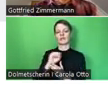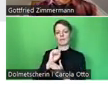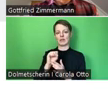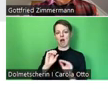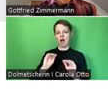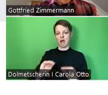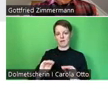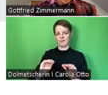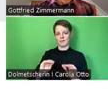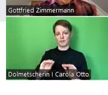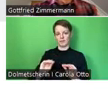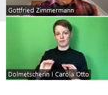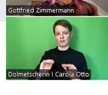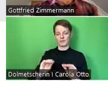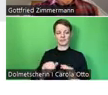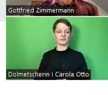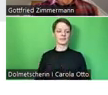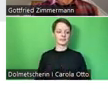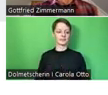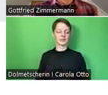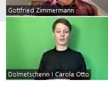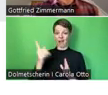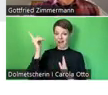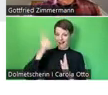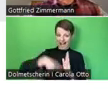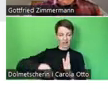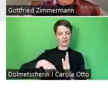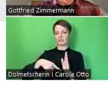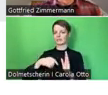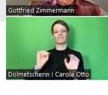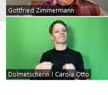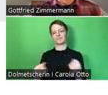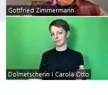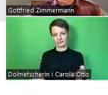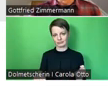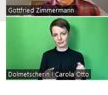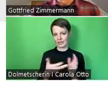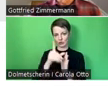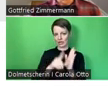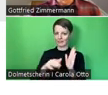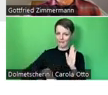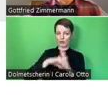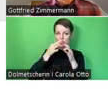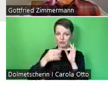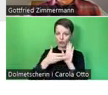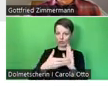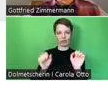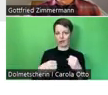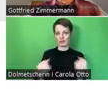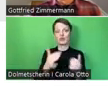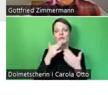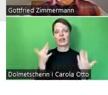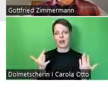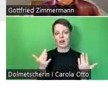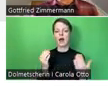Zugang dazu finden. Ich werde heute nicht alles durchgehen können, was in dieser Checkliste steht. Das ist zu viel. Ich werde ein